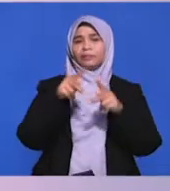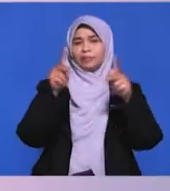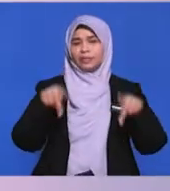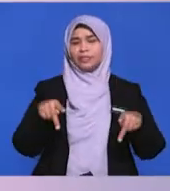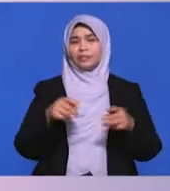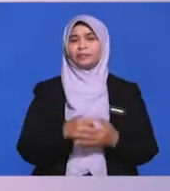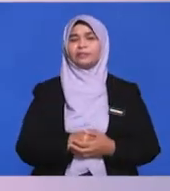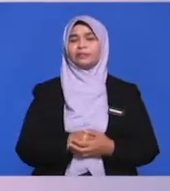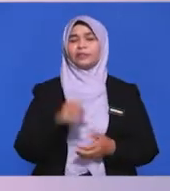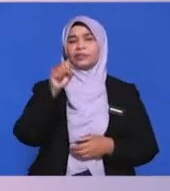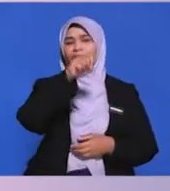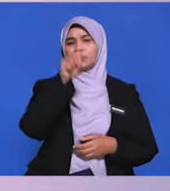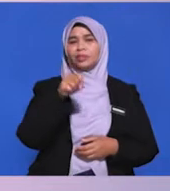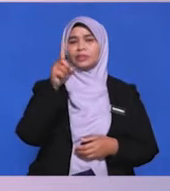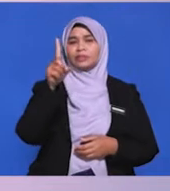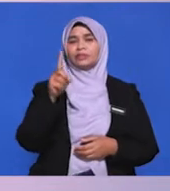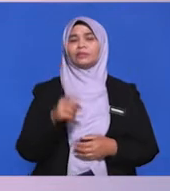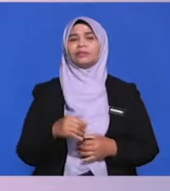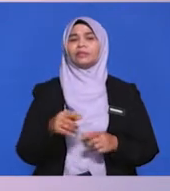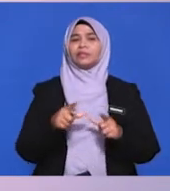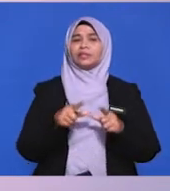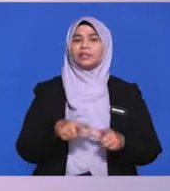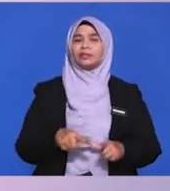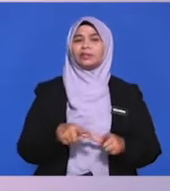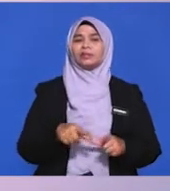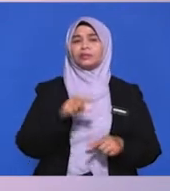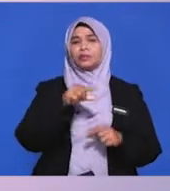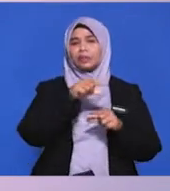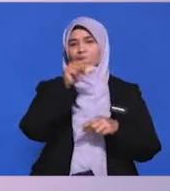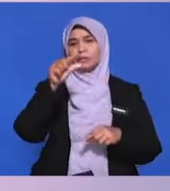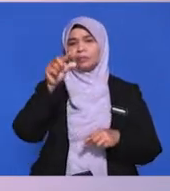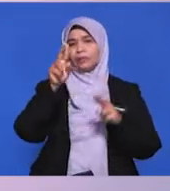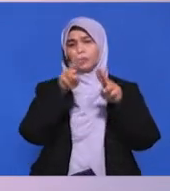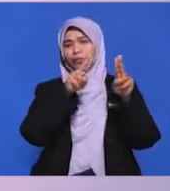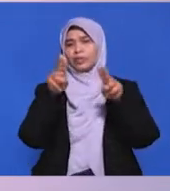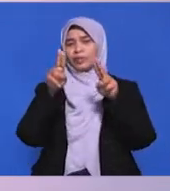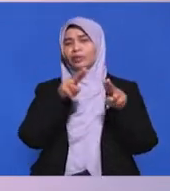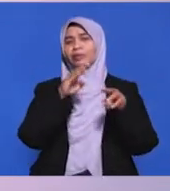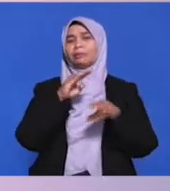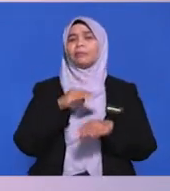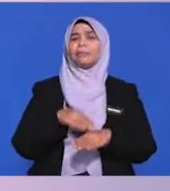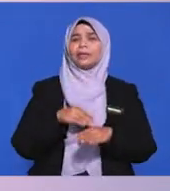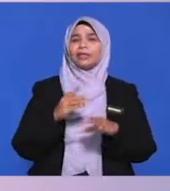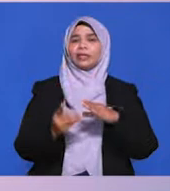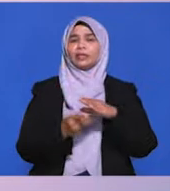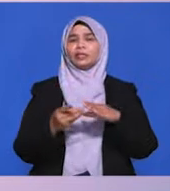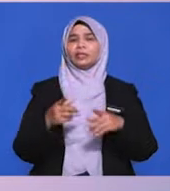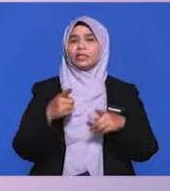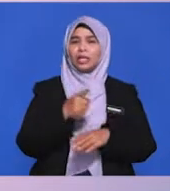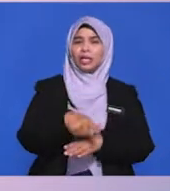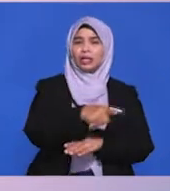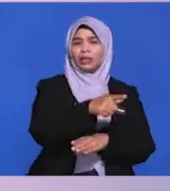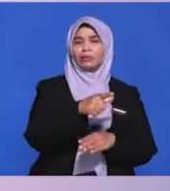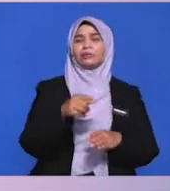soalnya yang pertama isipadu gelombang udara pada Dasar Laut Sedalam 50